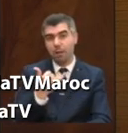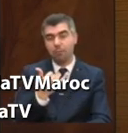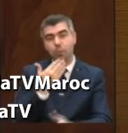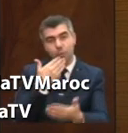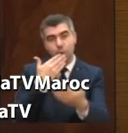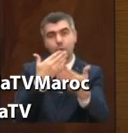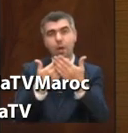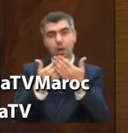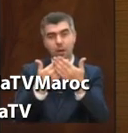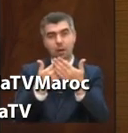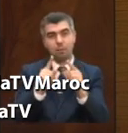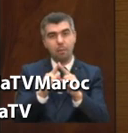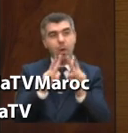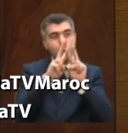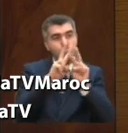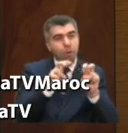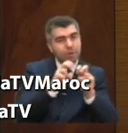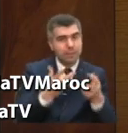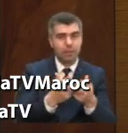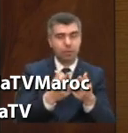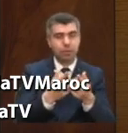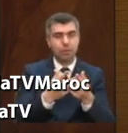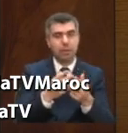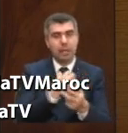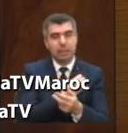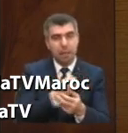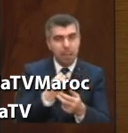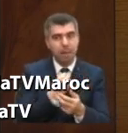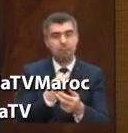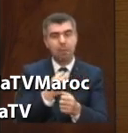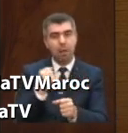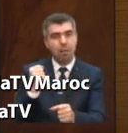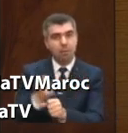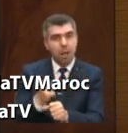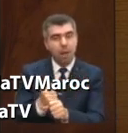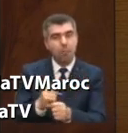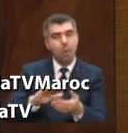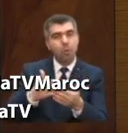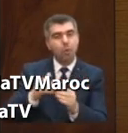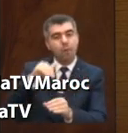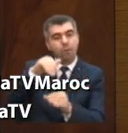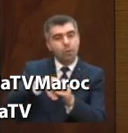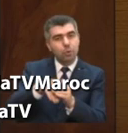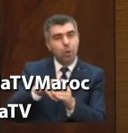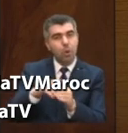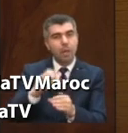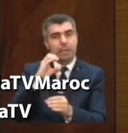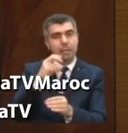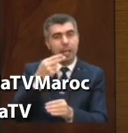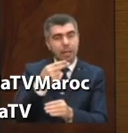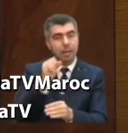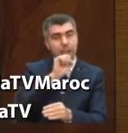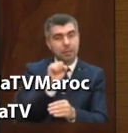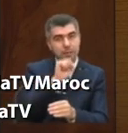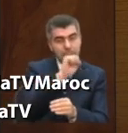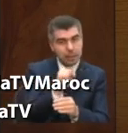والتقدير أعوان تفتيش الشغل من مفتشين وأطباء ومهندسين وكذا مسؤولي ومستخدمي الصندوق الوطني للضمان الاجتماعي وكذا